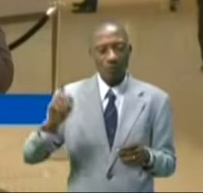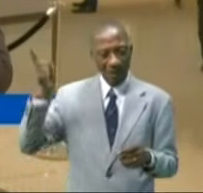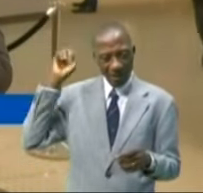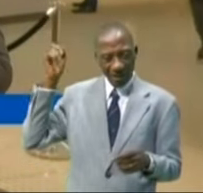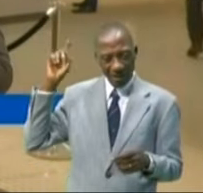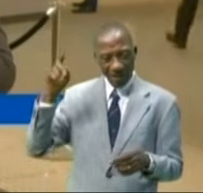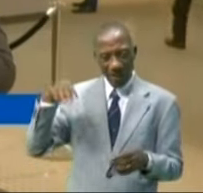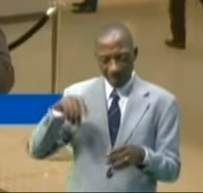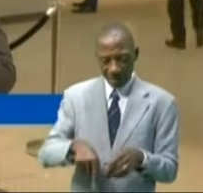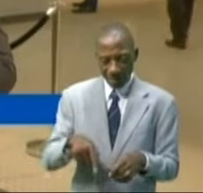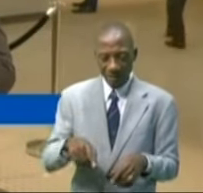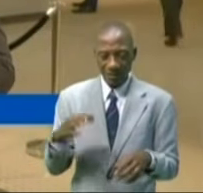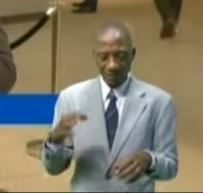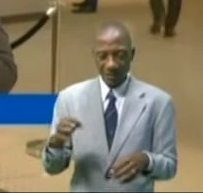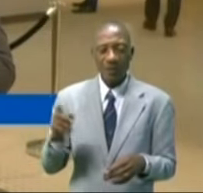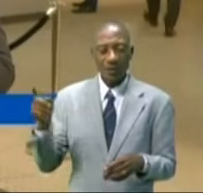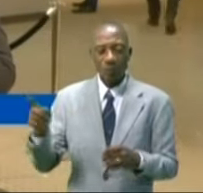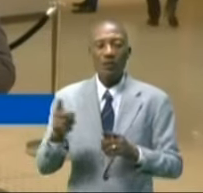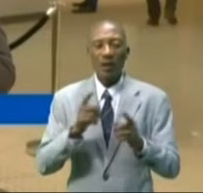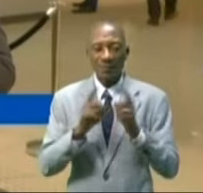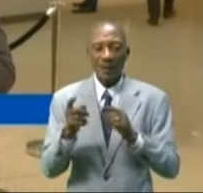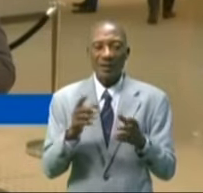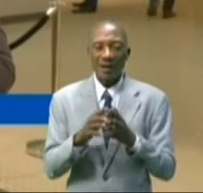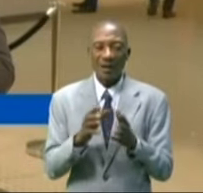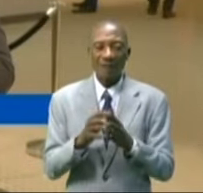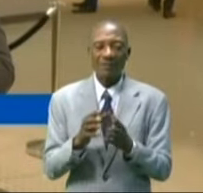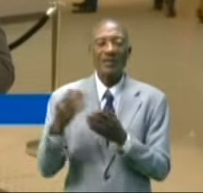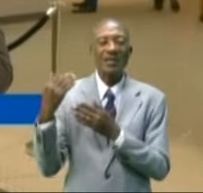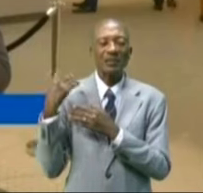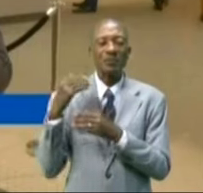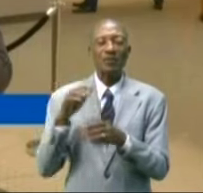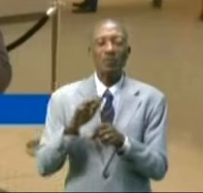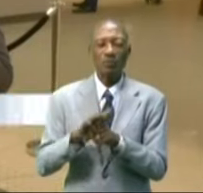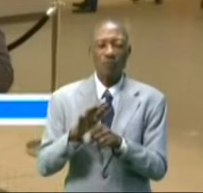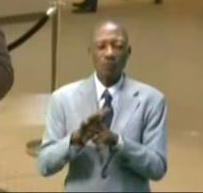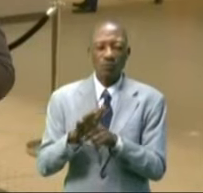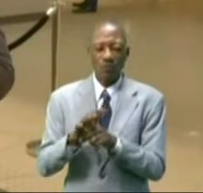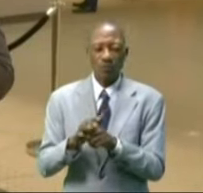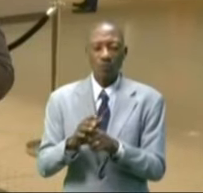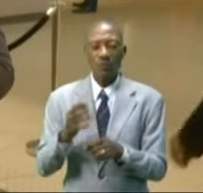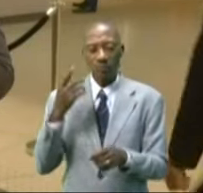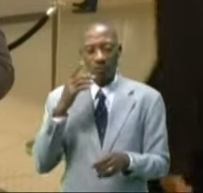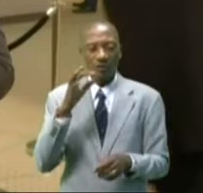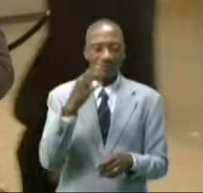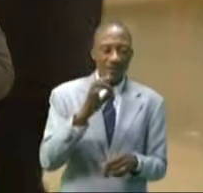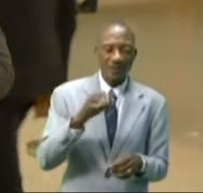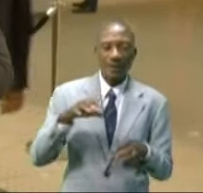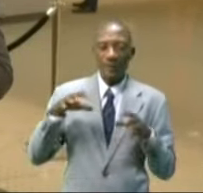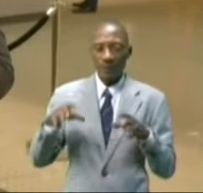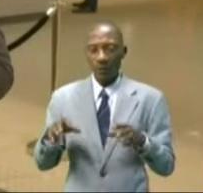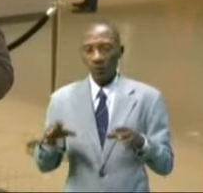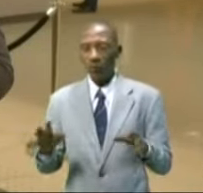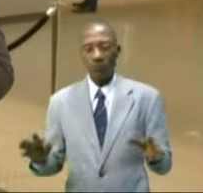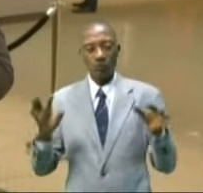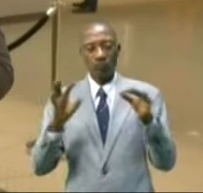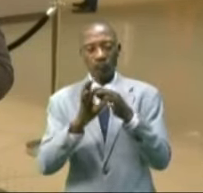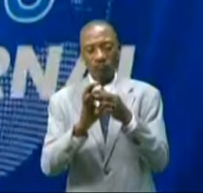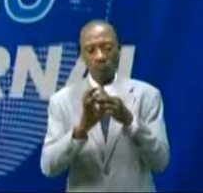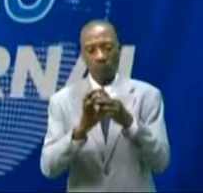pourrait pratiquement repenser les relations économiques entre la France et la République démocratique du Congo autour des